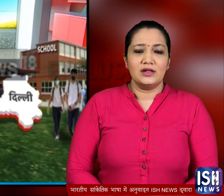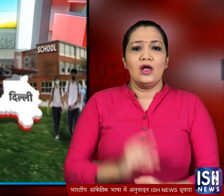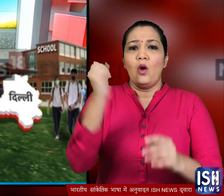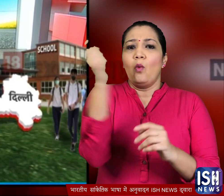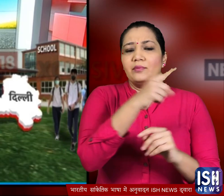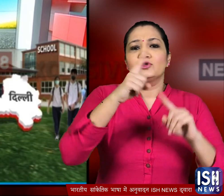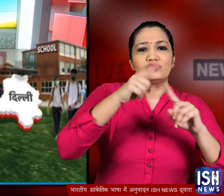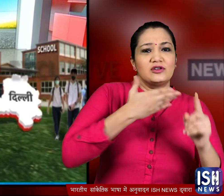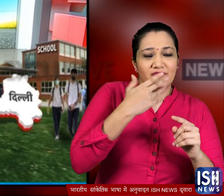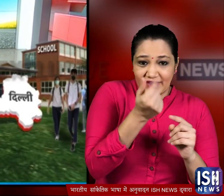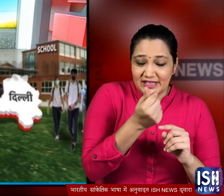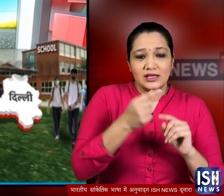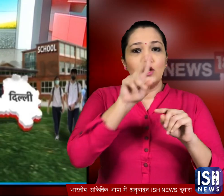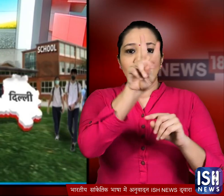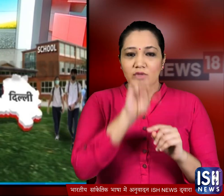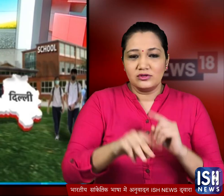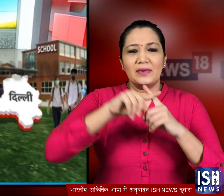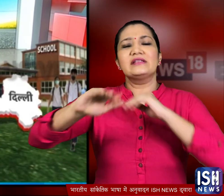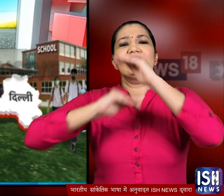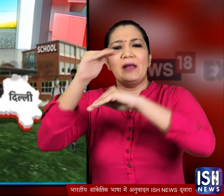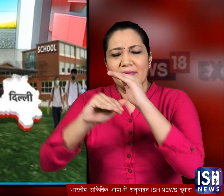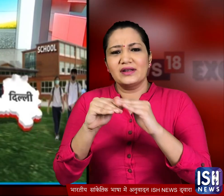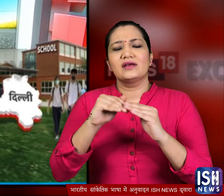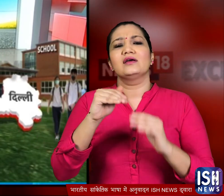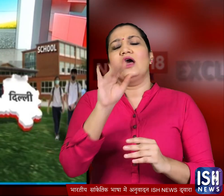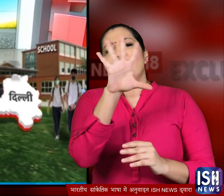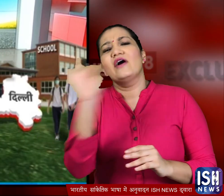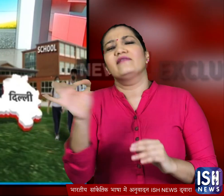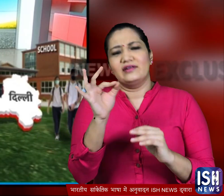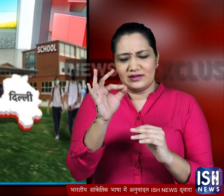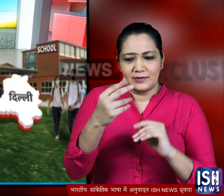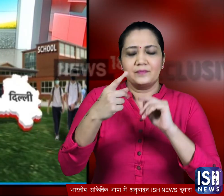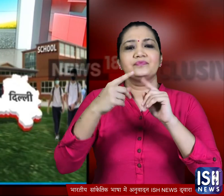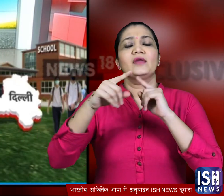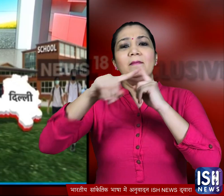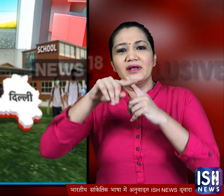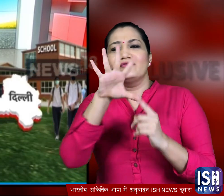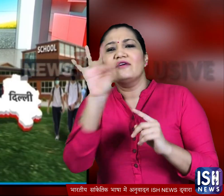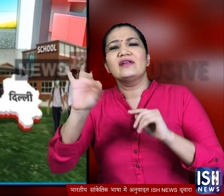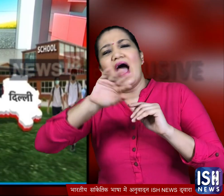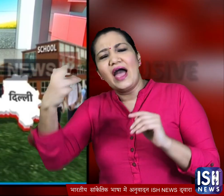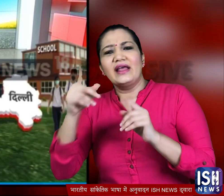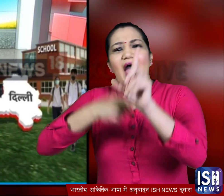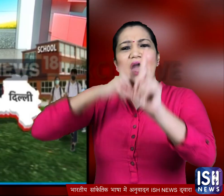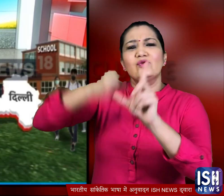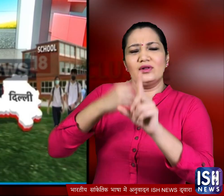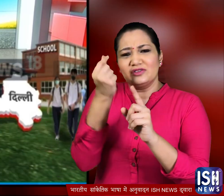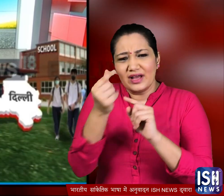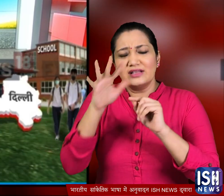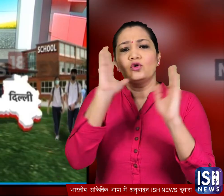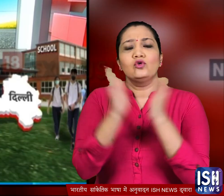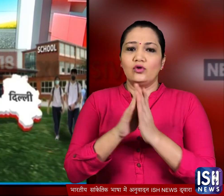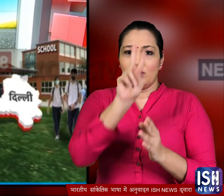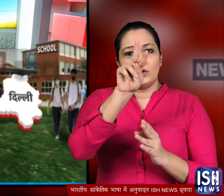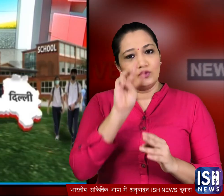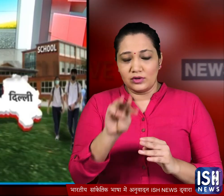की एक महीने की ट्यूशन फीस 2000 रुपए है और डेवलपमेंट फीस के नाम पर उसने 500 रुपए लिए हैं, तो इसके अलावा 500 रुपए एनुअल चार्ज के तौर पर